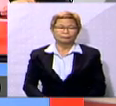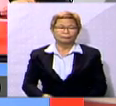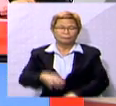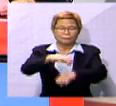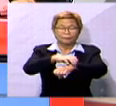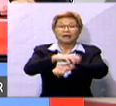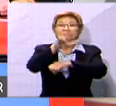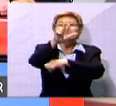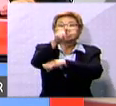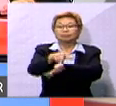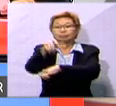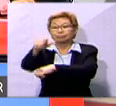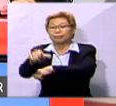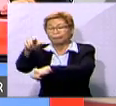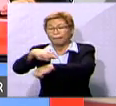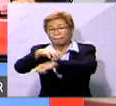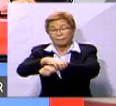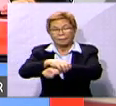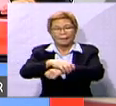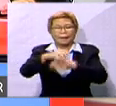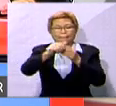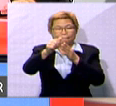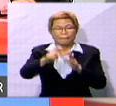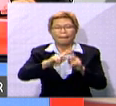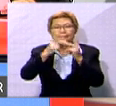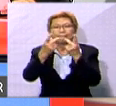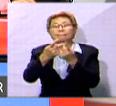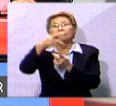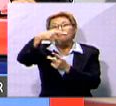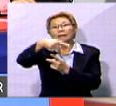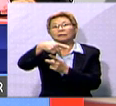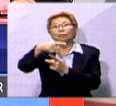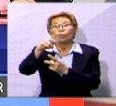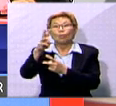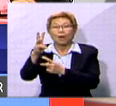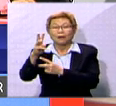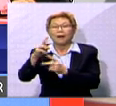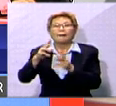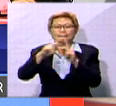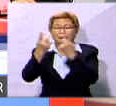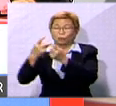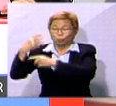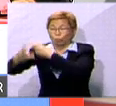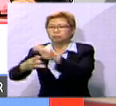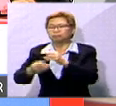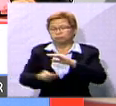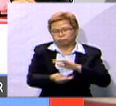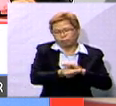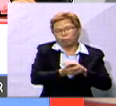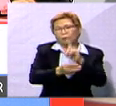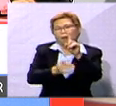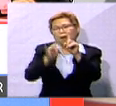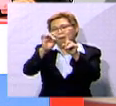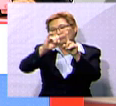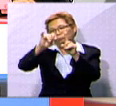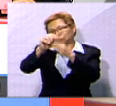Penahanan tiga individu termasuk pemimpin kanan Parti Warisan Sabah berkaitan siasatan penyelewengan dana hampir 180